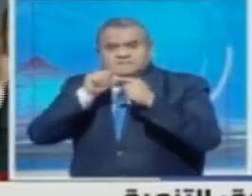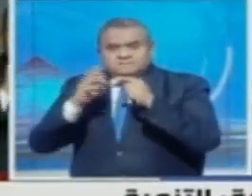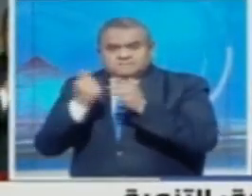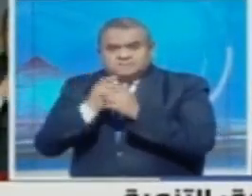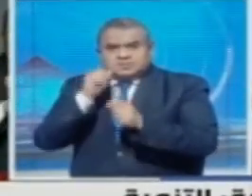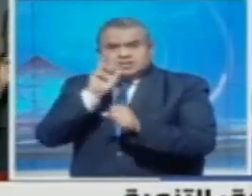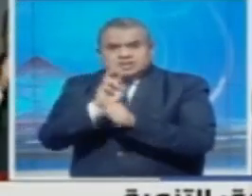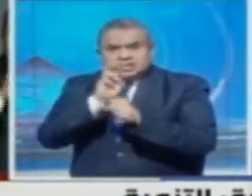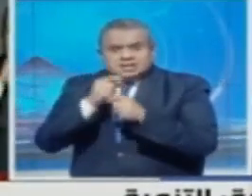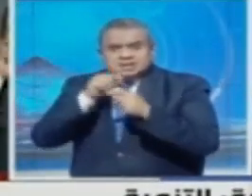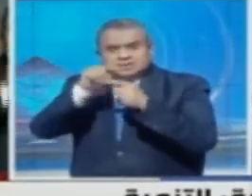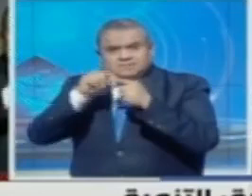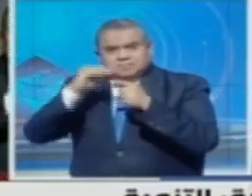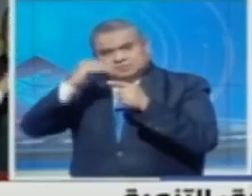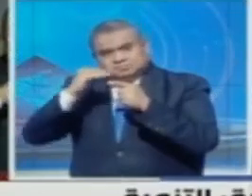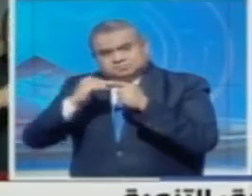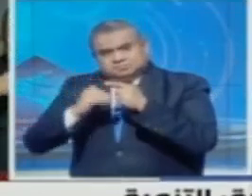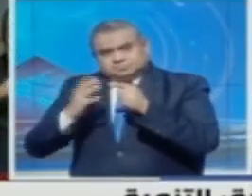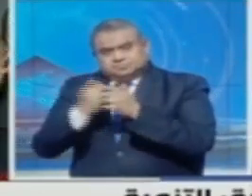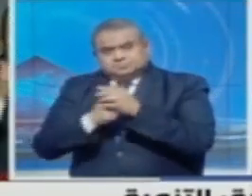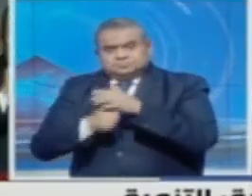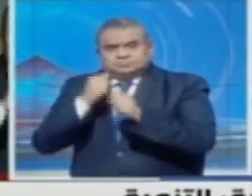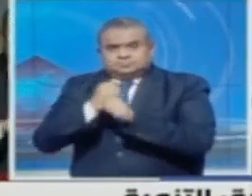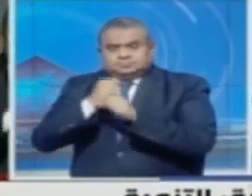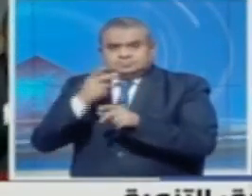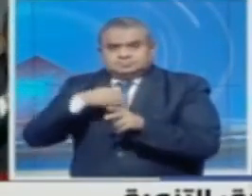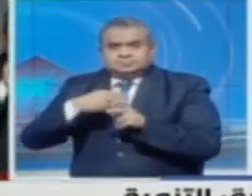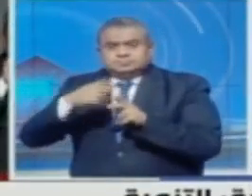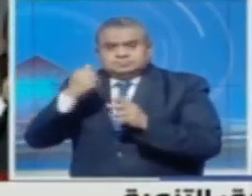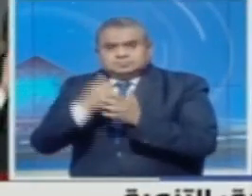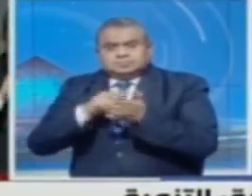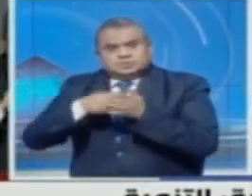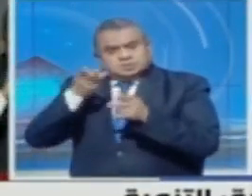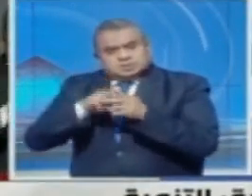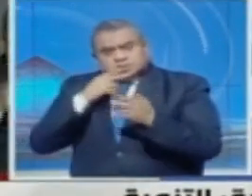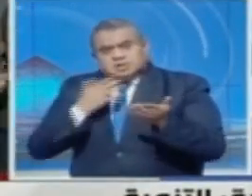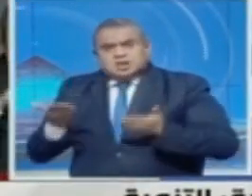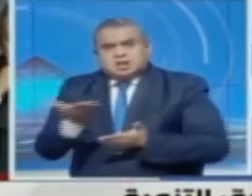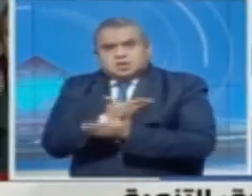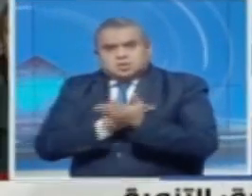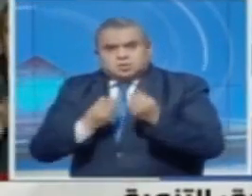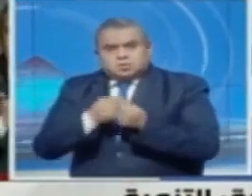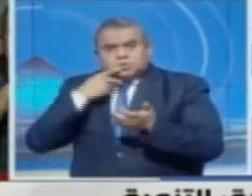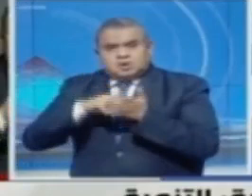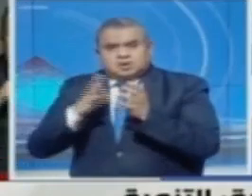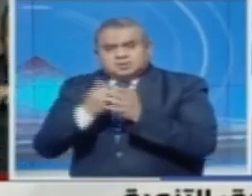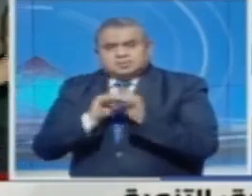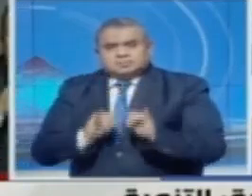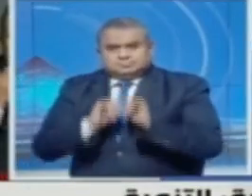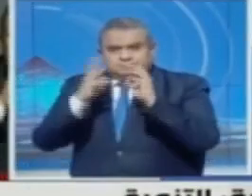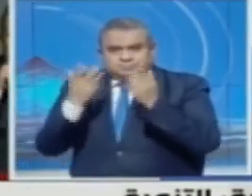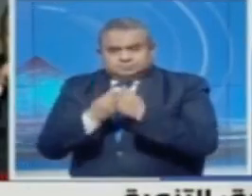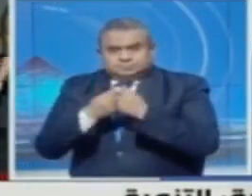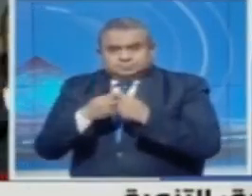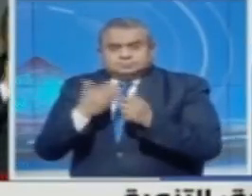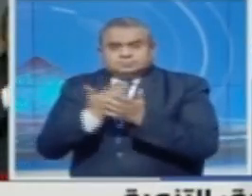الإقراض وتيسير نفاذ الدولة النامية له، وكذلك تعزيز الحوار بينها وبين وكالات التصنيف الائتماني